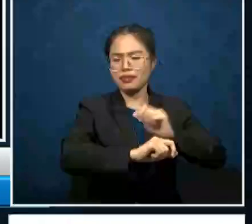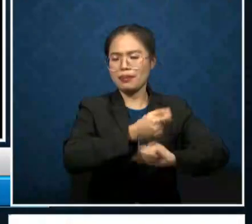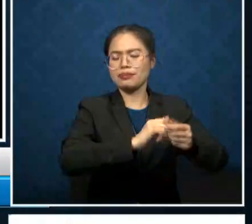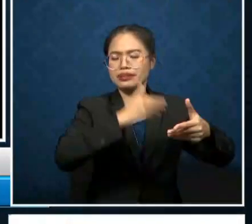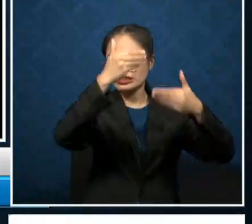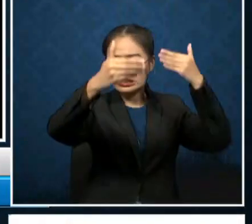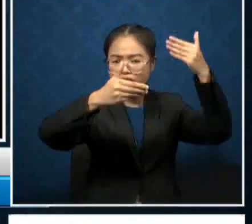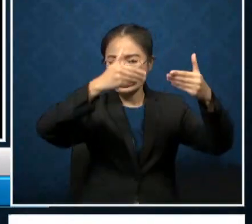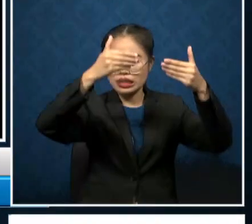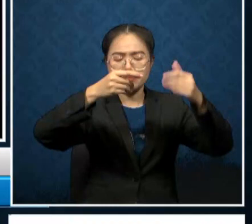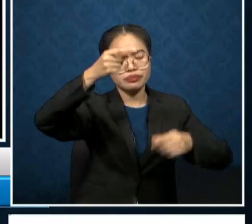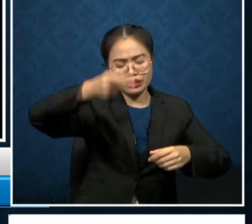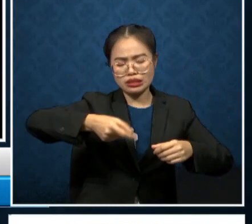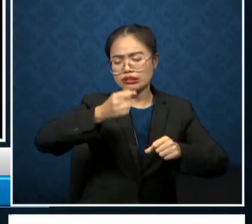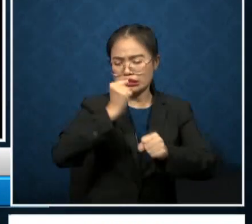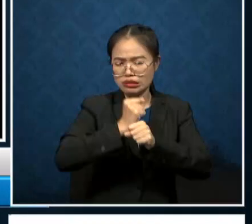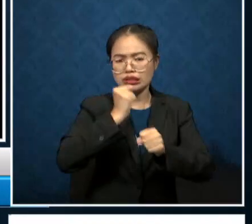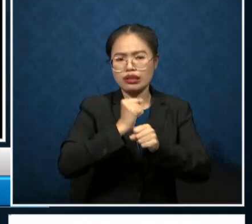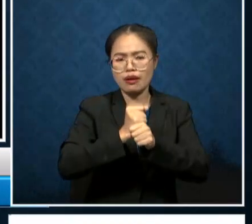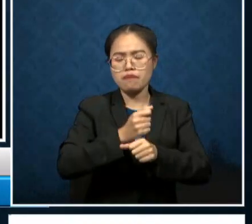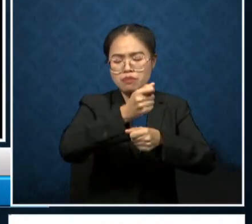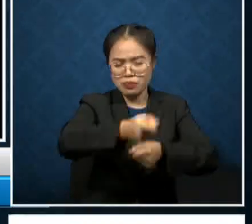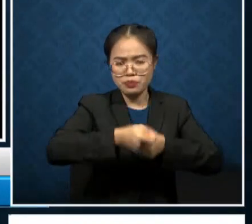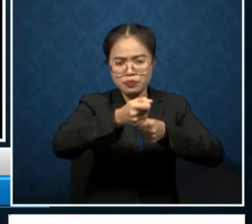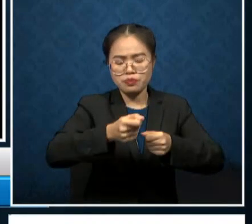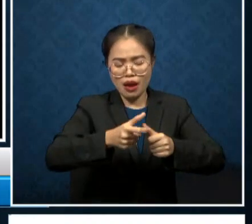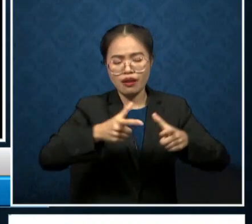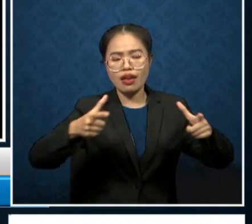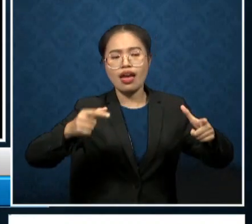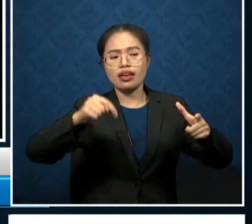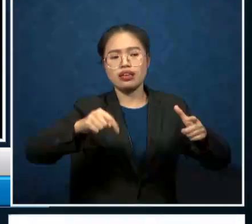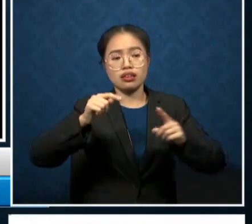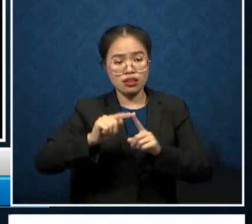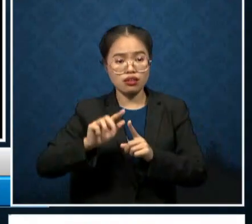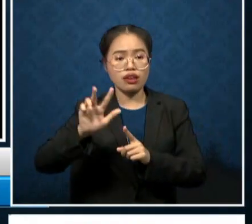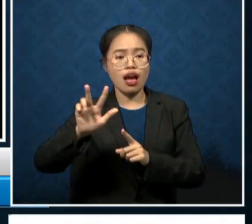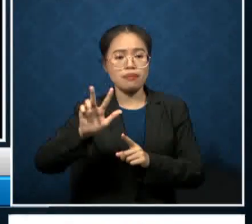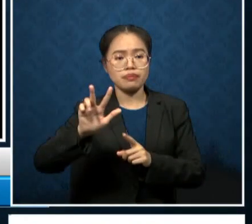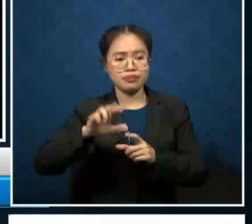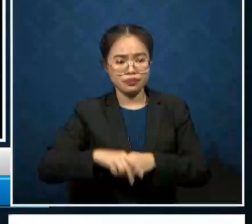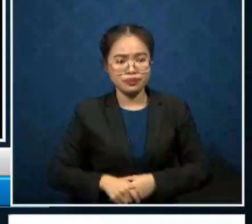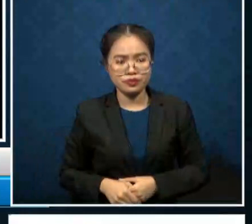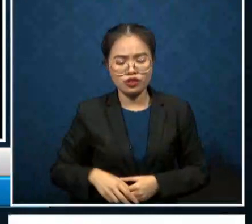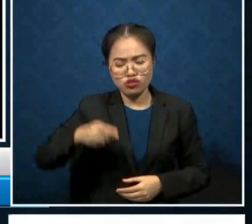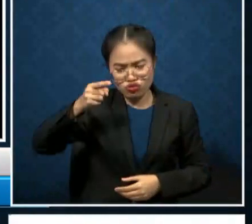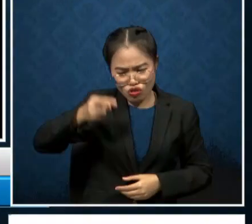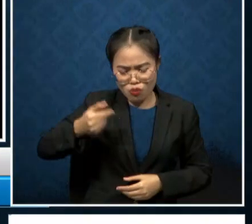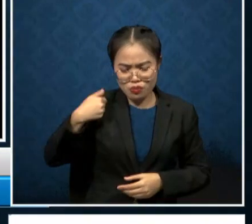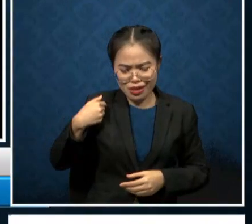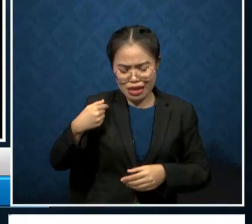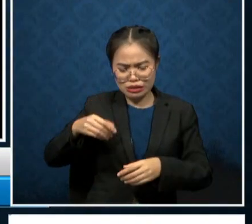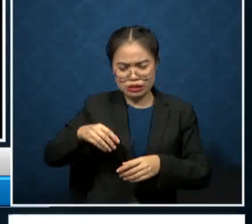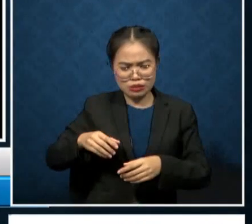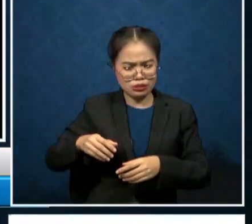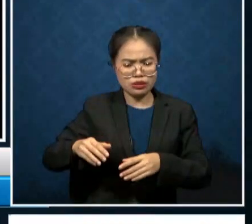จำเป็นที่จะนำไปสู่การขับเคลื่อนแปลงใหญ่อย่างแท้จริงและประการที่ 3ที่เราเสนอว่าต้องมีการจัดตั้งเขตเศรษฐกิจเฉพาะเรื่องนี้ขึ้น